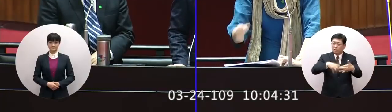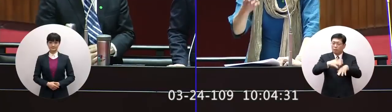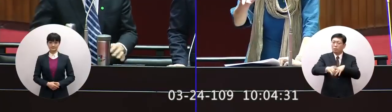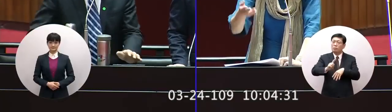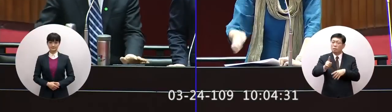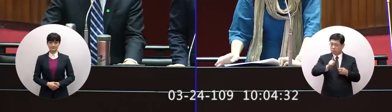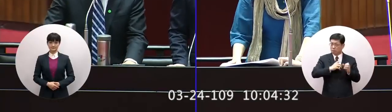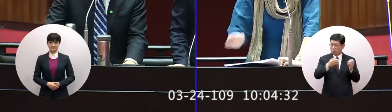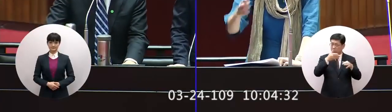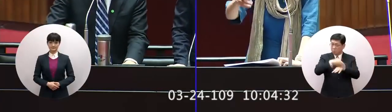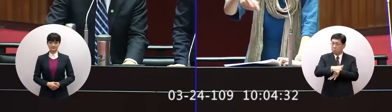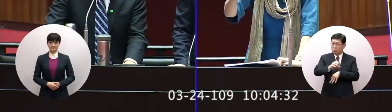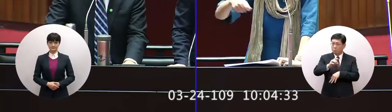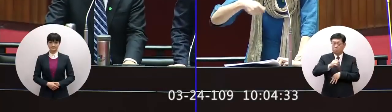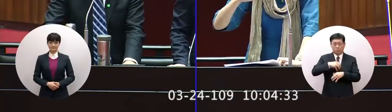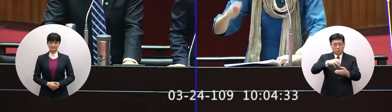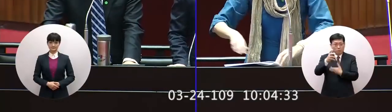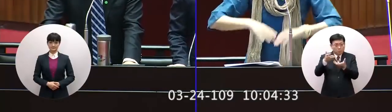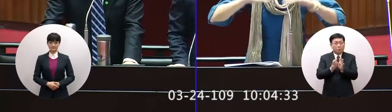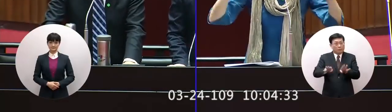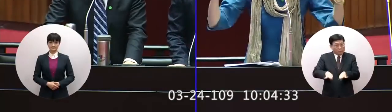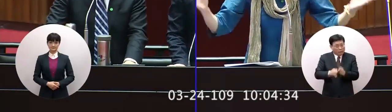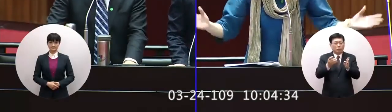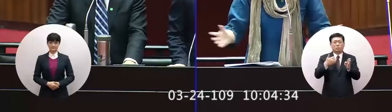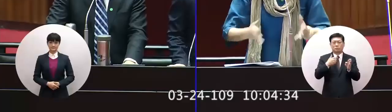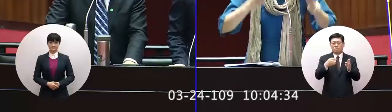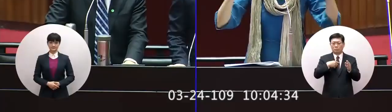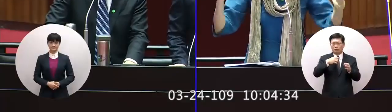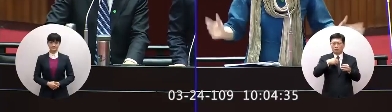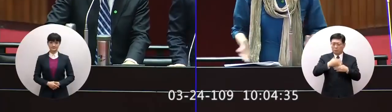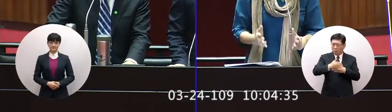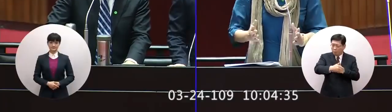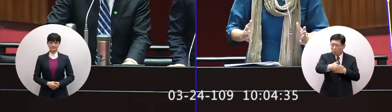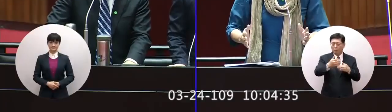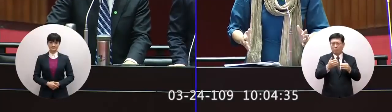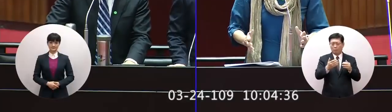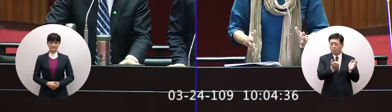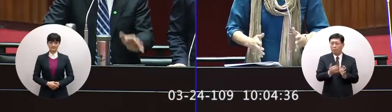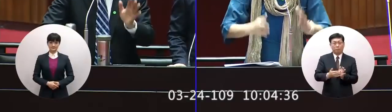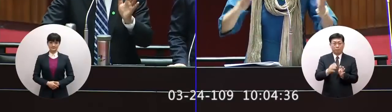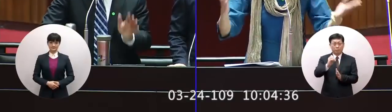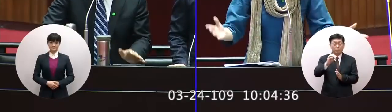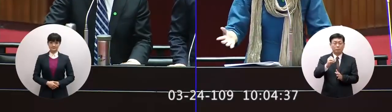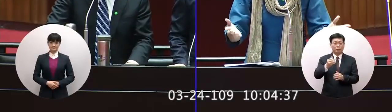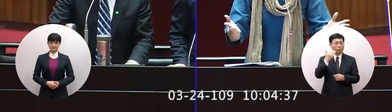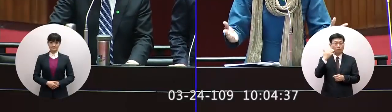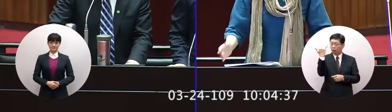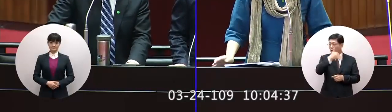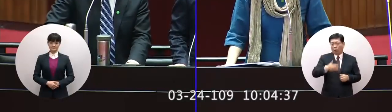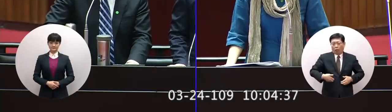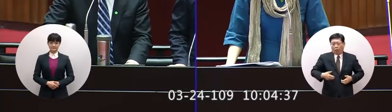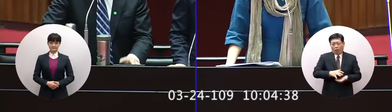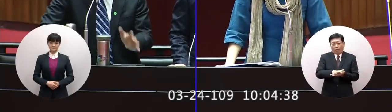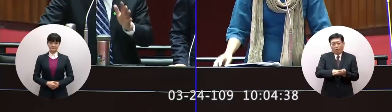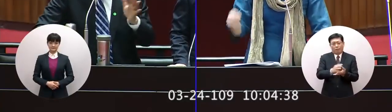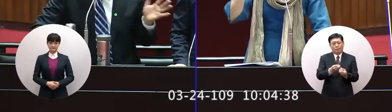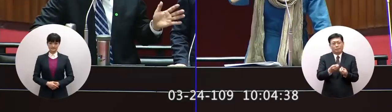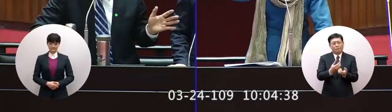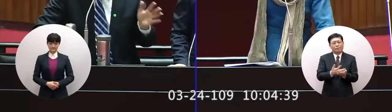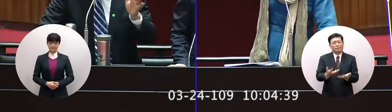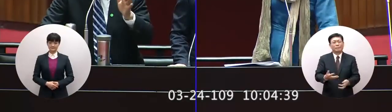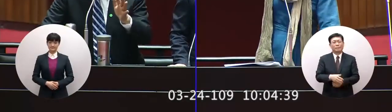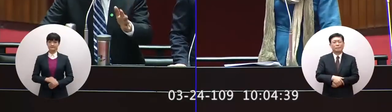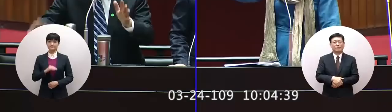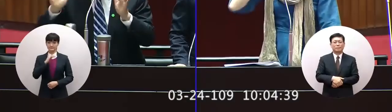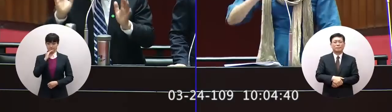容会是什么？你们有讨论过吗？内政部有这个时候开始做相关 SOP 的准备了吗？啊，不然到时候手忙脚乱怎么办？ 委员，